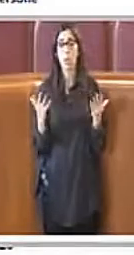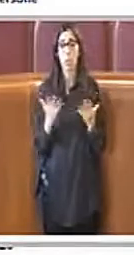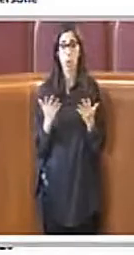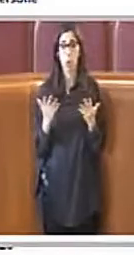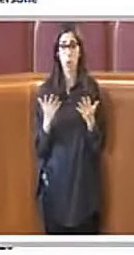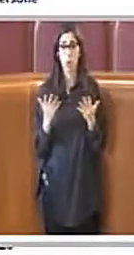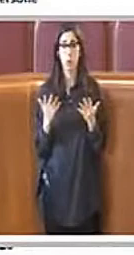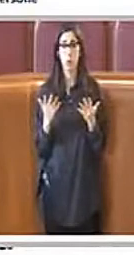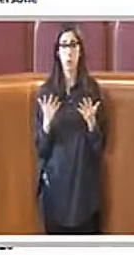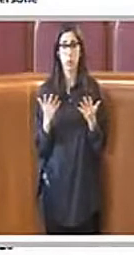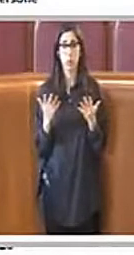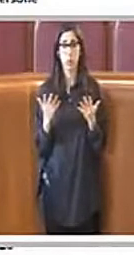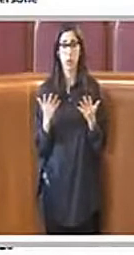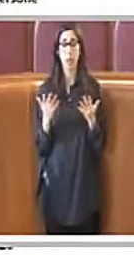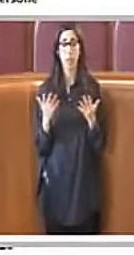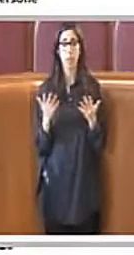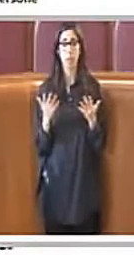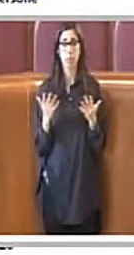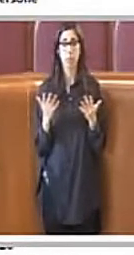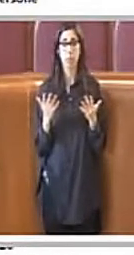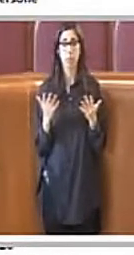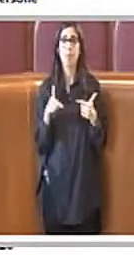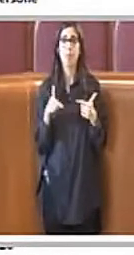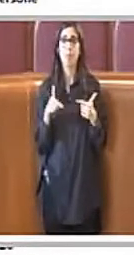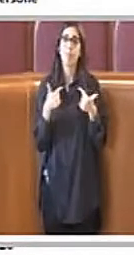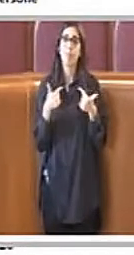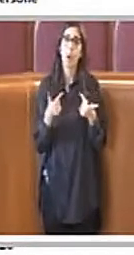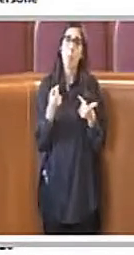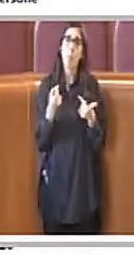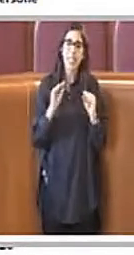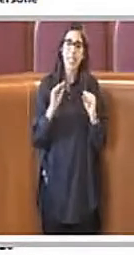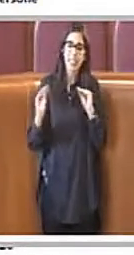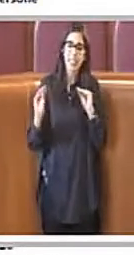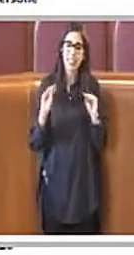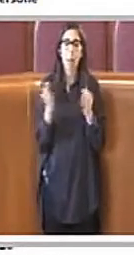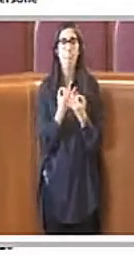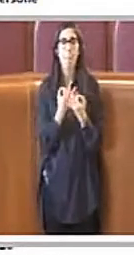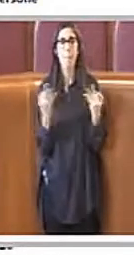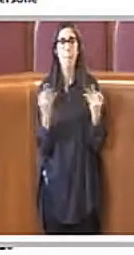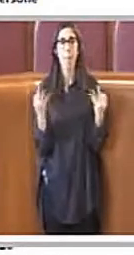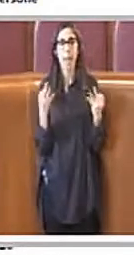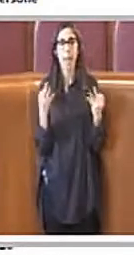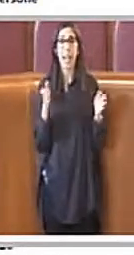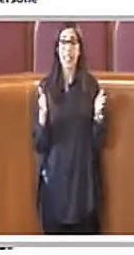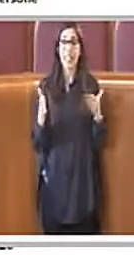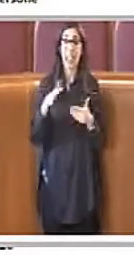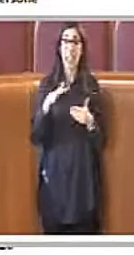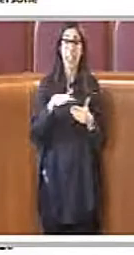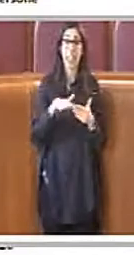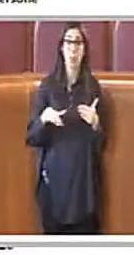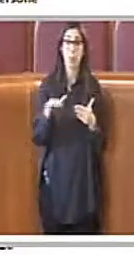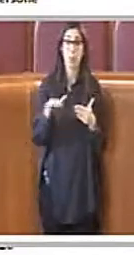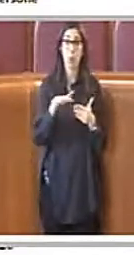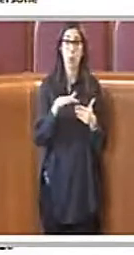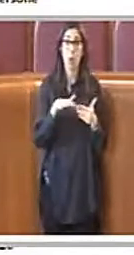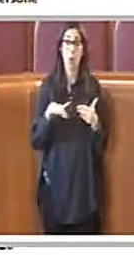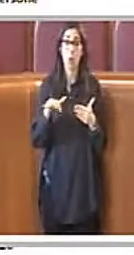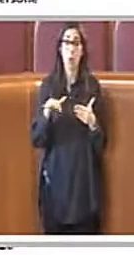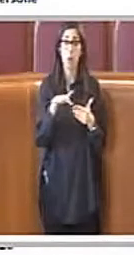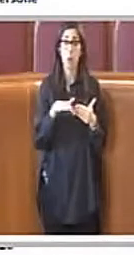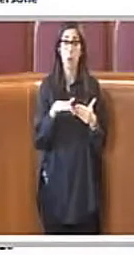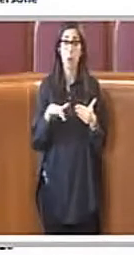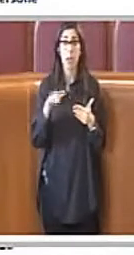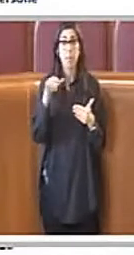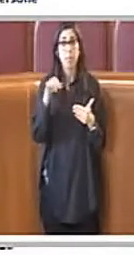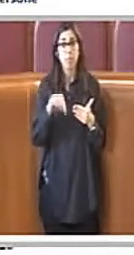porre un elemento di riordino rispetto a un settore che in questo caso non è solo.